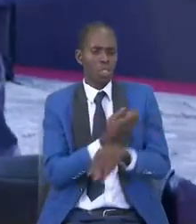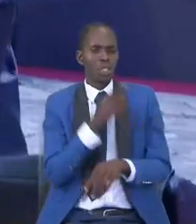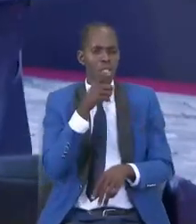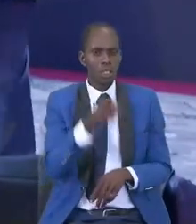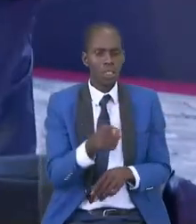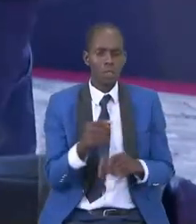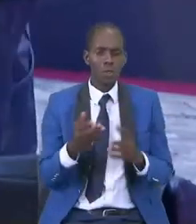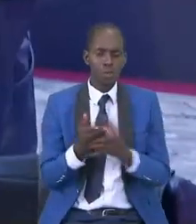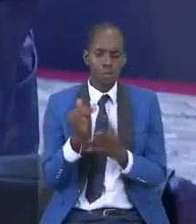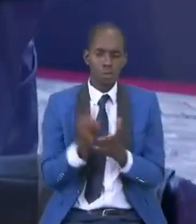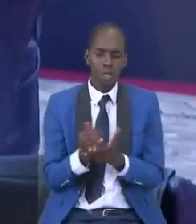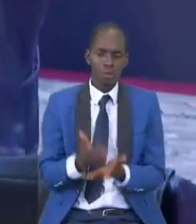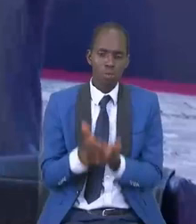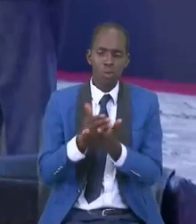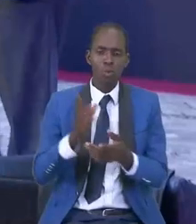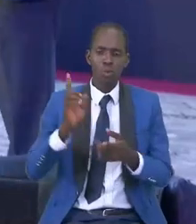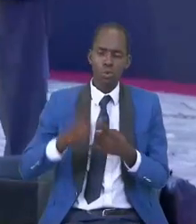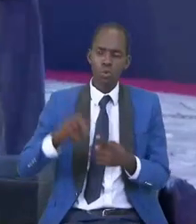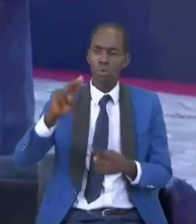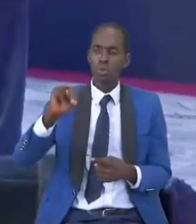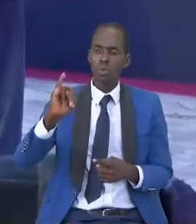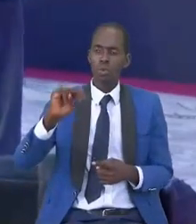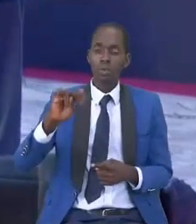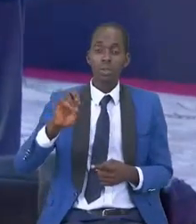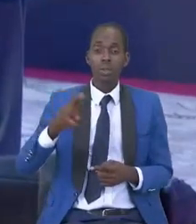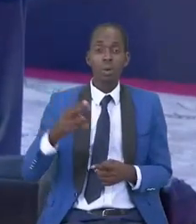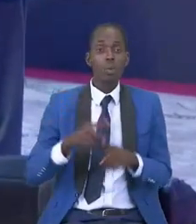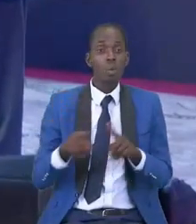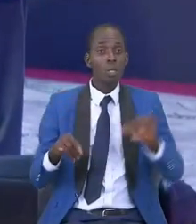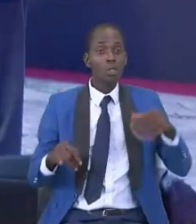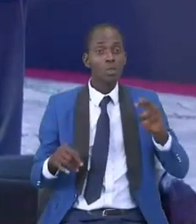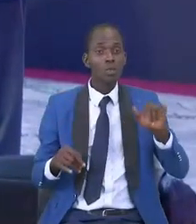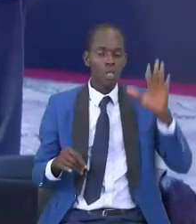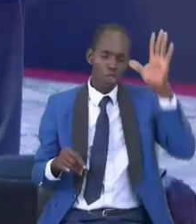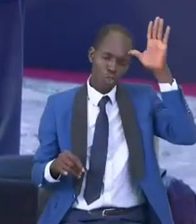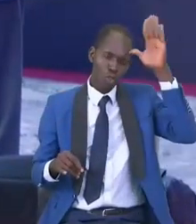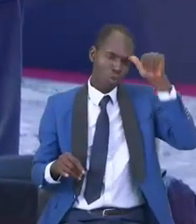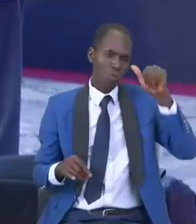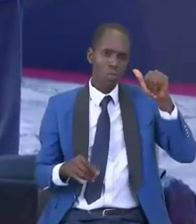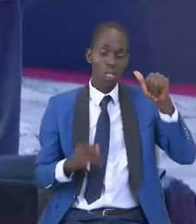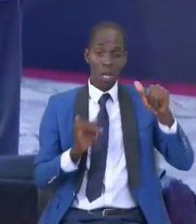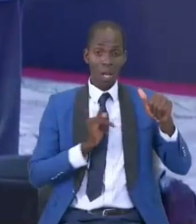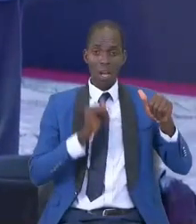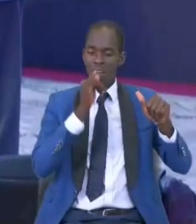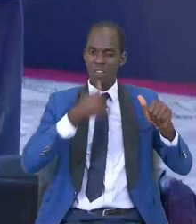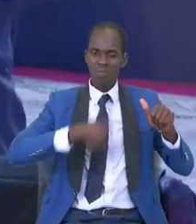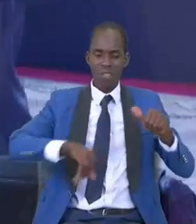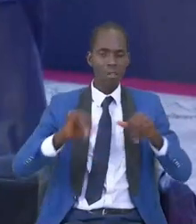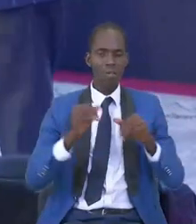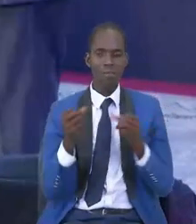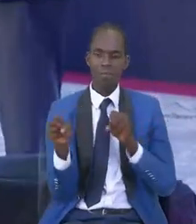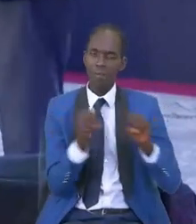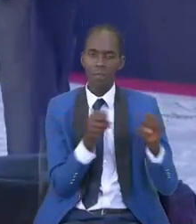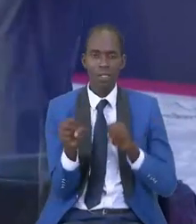conduise jusqu'à Ninive. Il a continué à se battre. Il avait un cœur qui cœur rebelle, un cœur qui